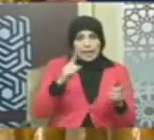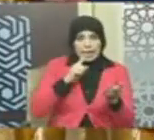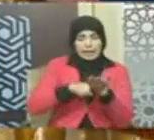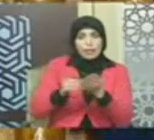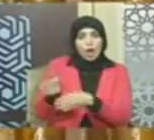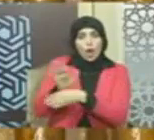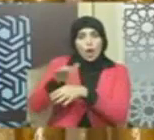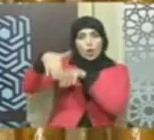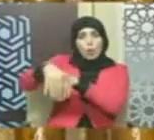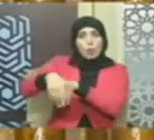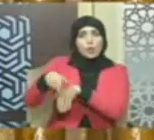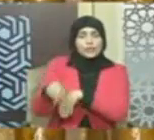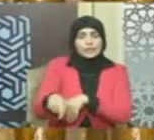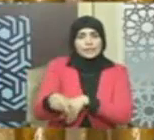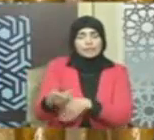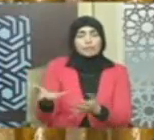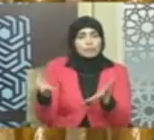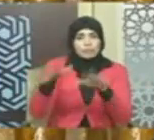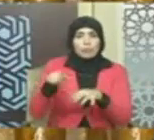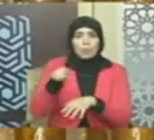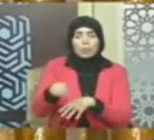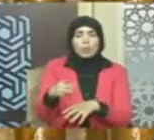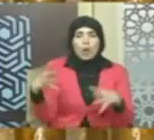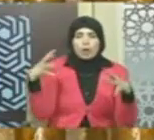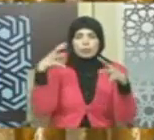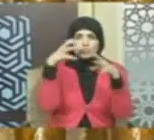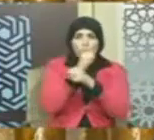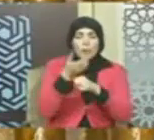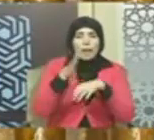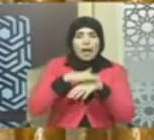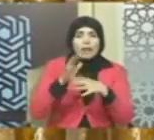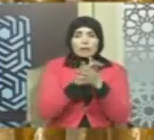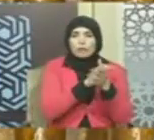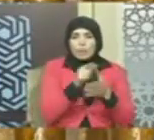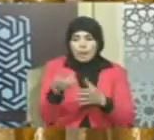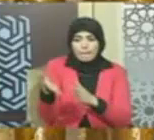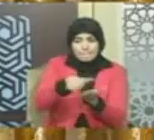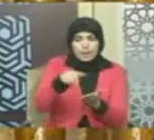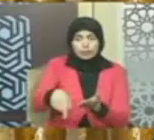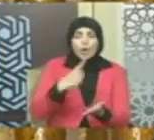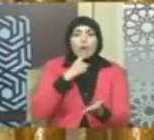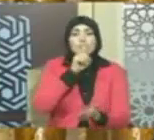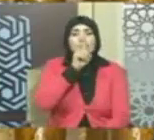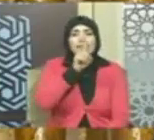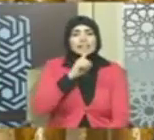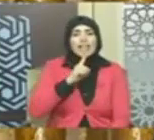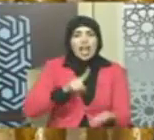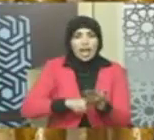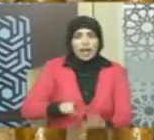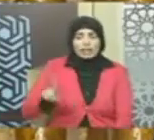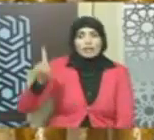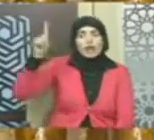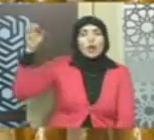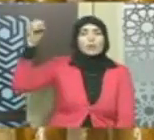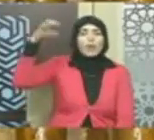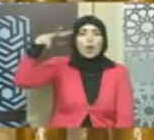إن هذه القبور مملوءة ظلمة على أصحابها، وإن الله عز وجل